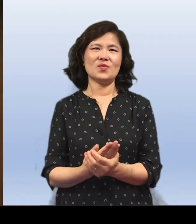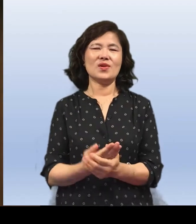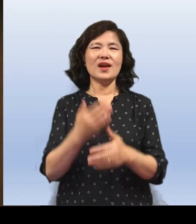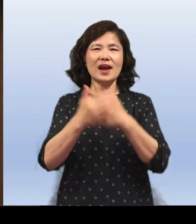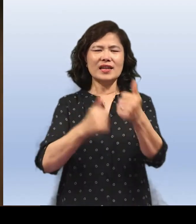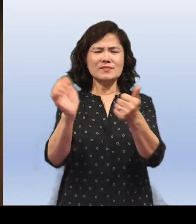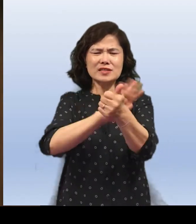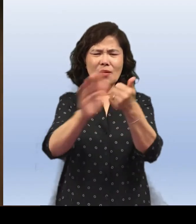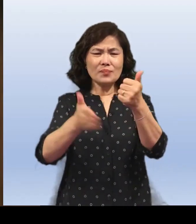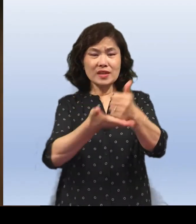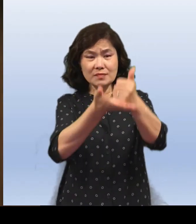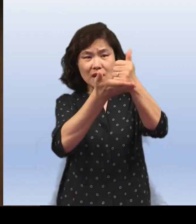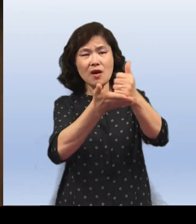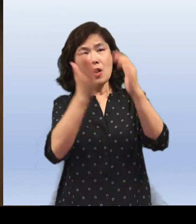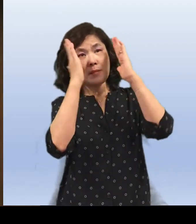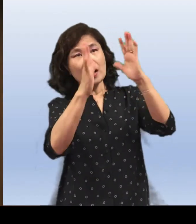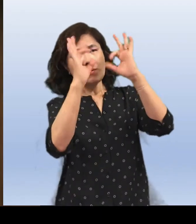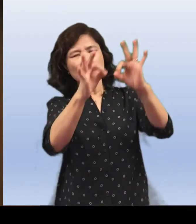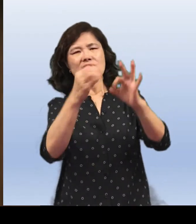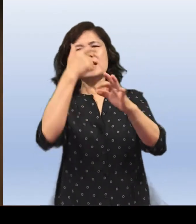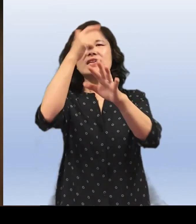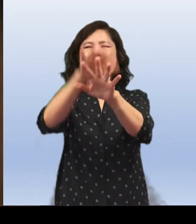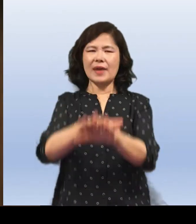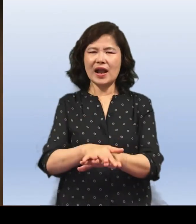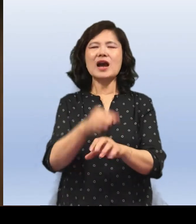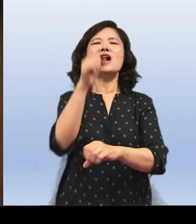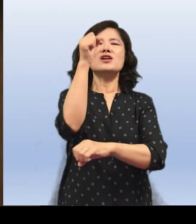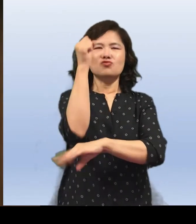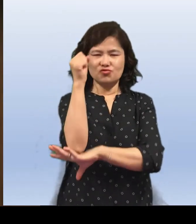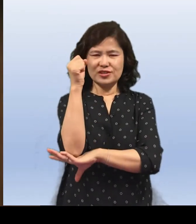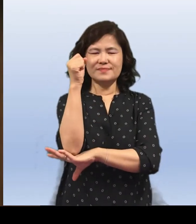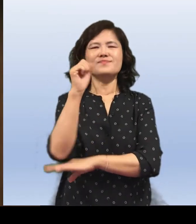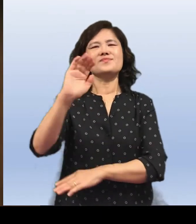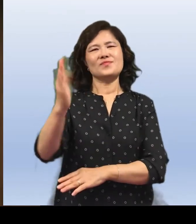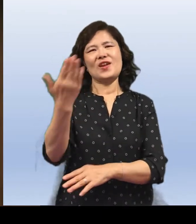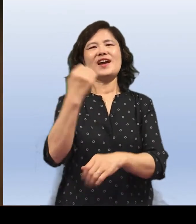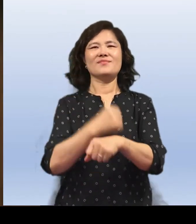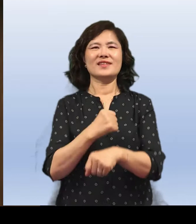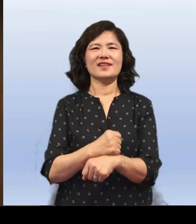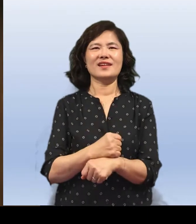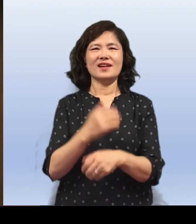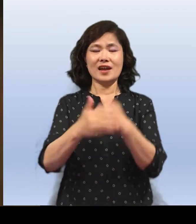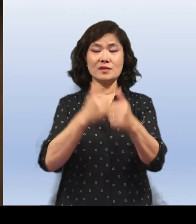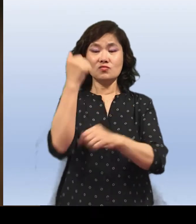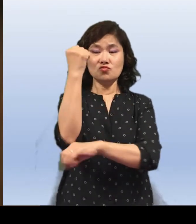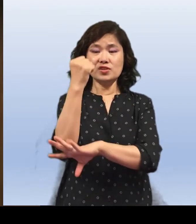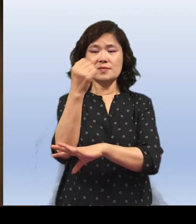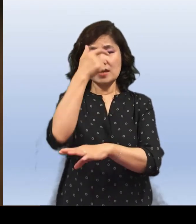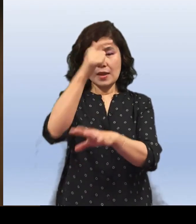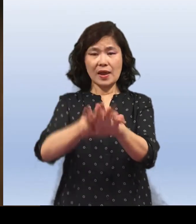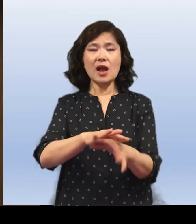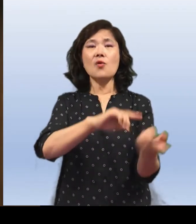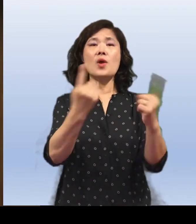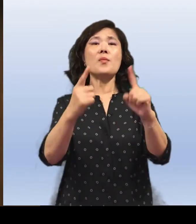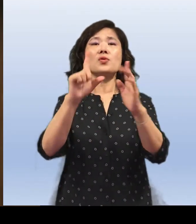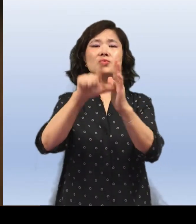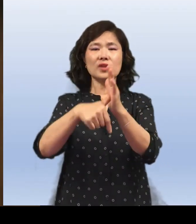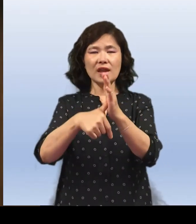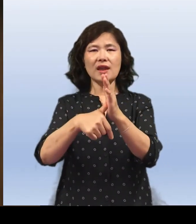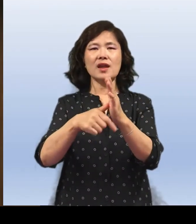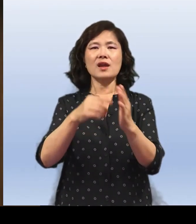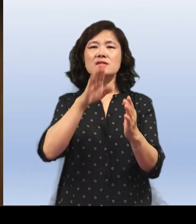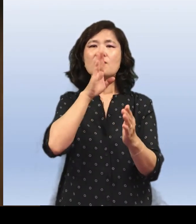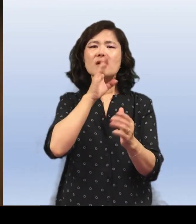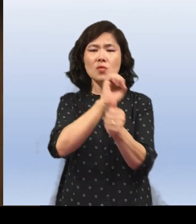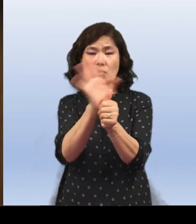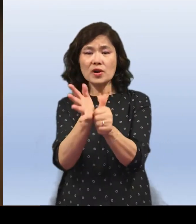하나님을 섬기며 바라보는 예배가 중심이 되어야 합니다. 하나님 중심의 예배가 회복되어질 때에 코로나 팬데믹